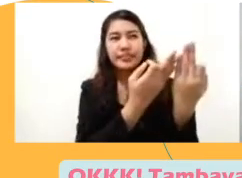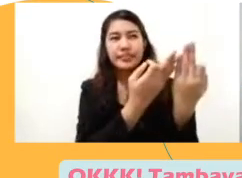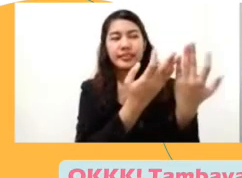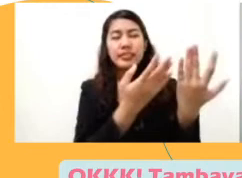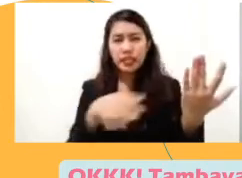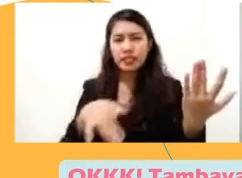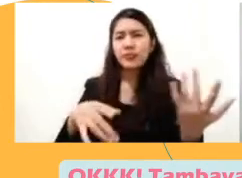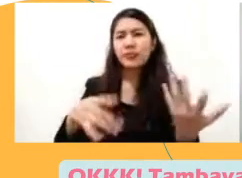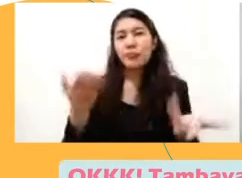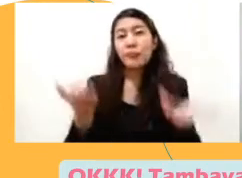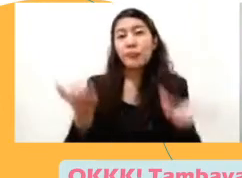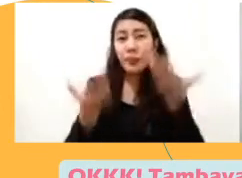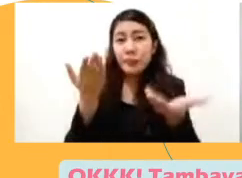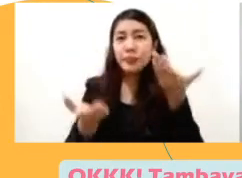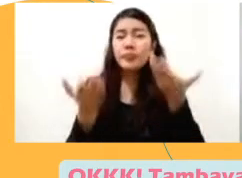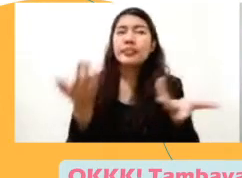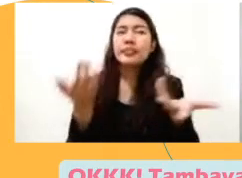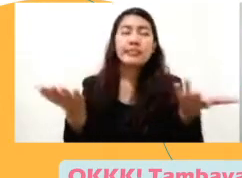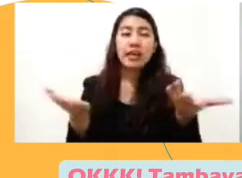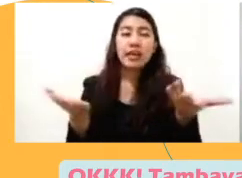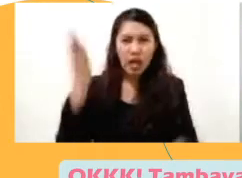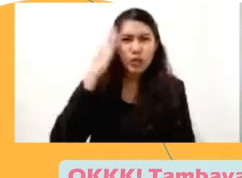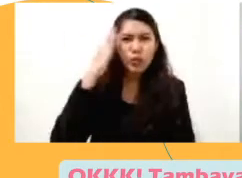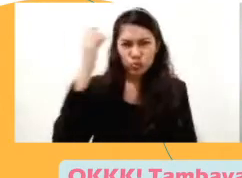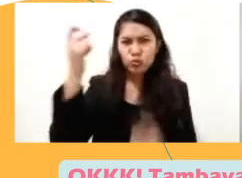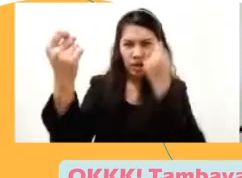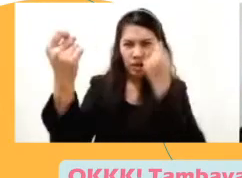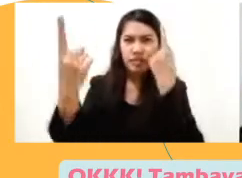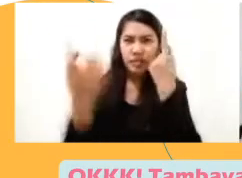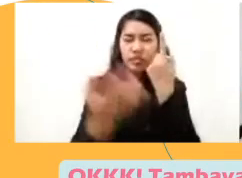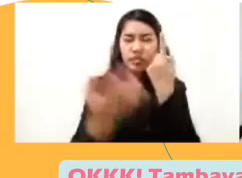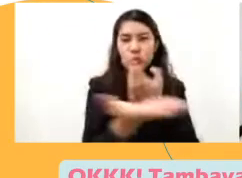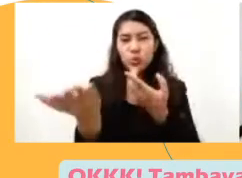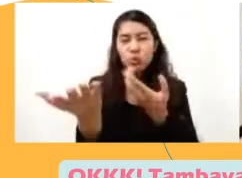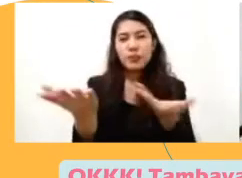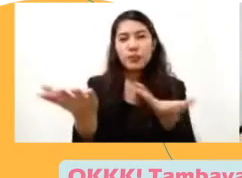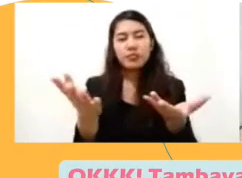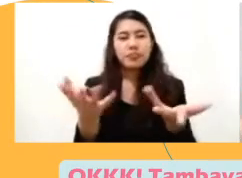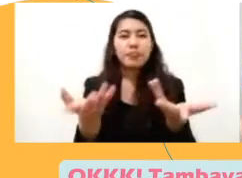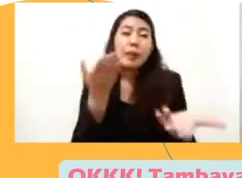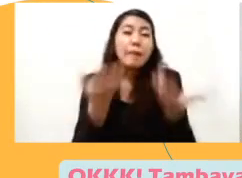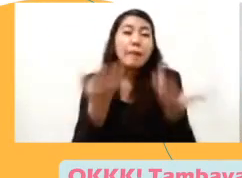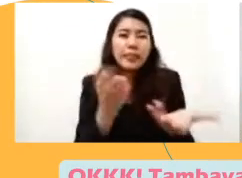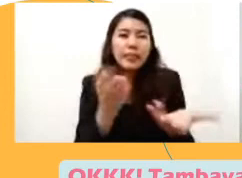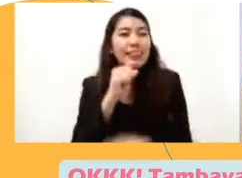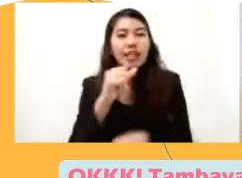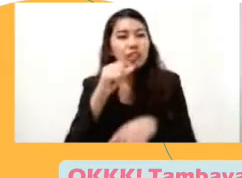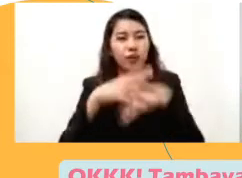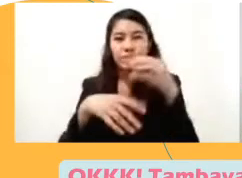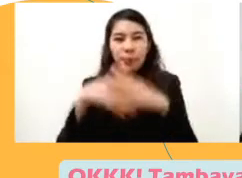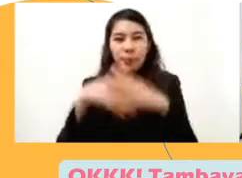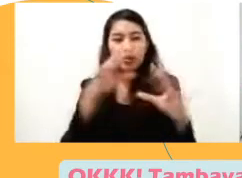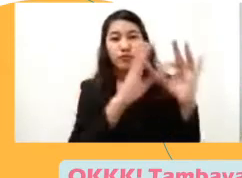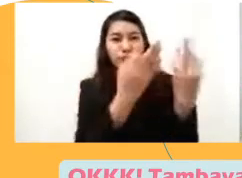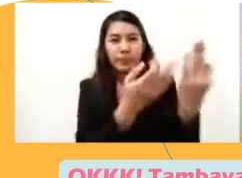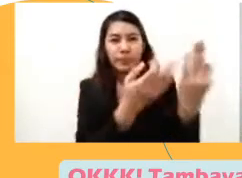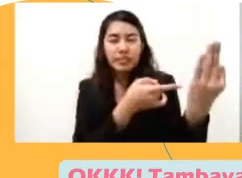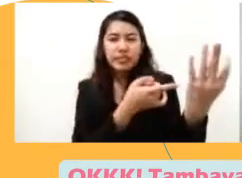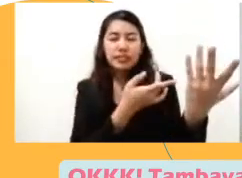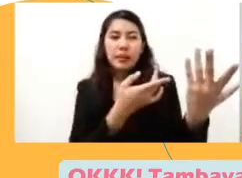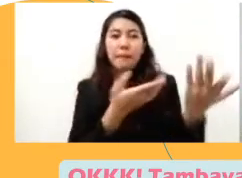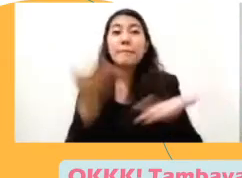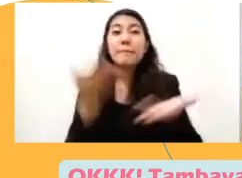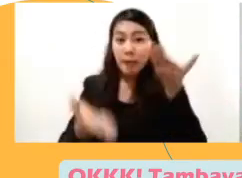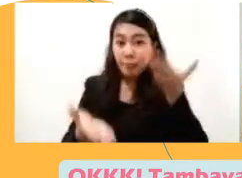na baka may hindi ganun ang environment sa bahay, maaring may mga teachers na